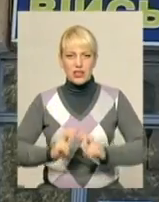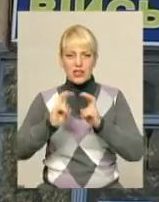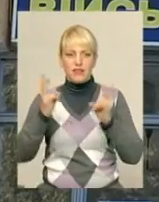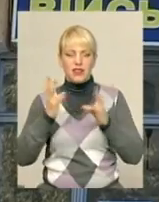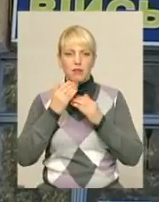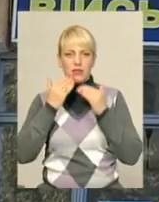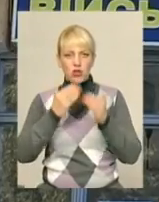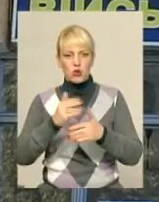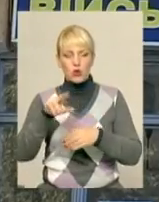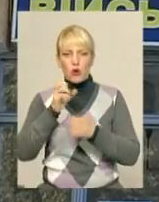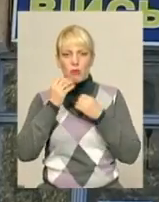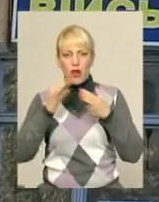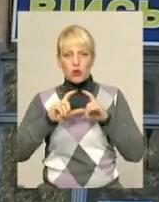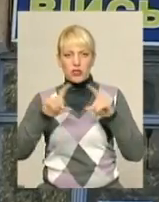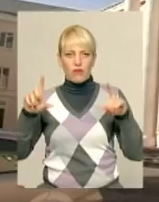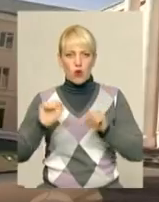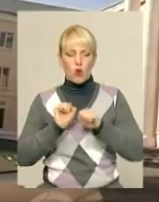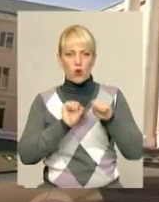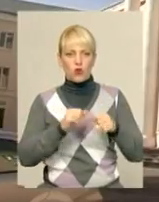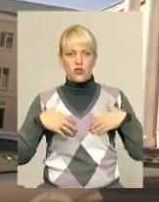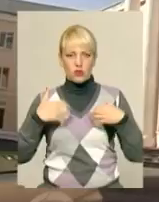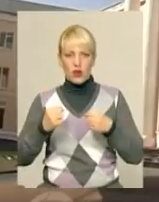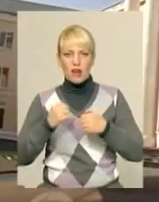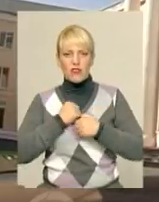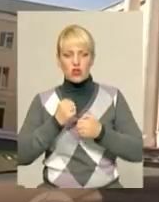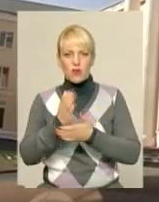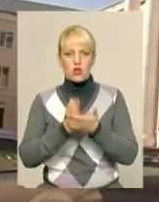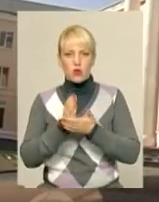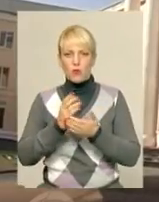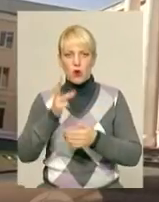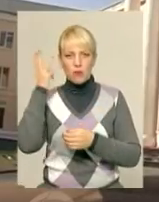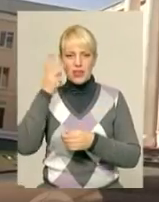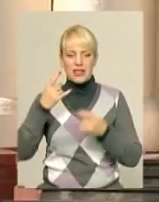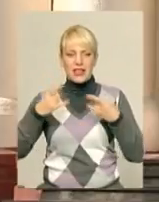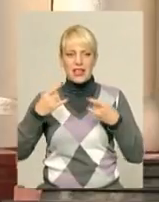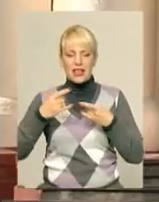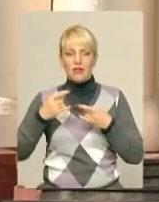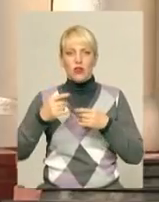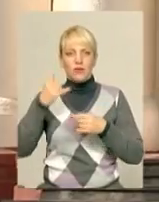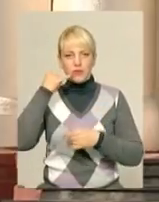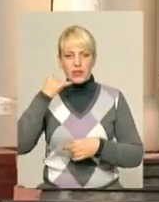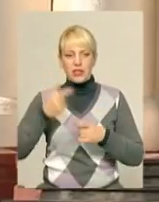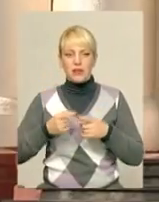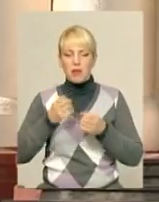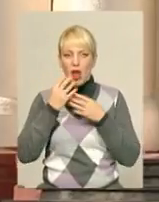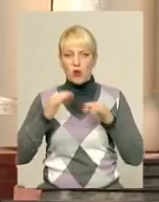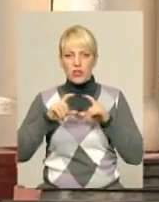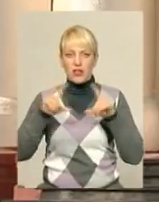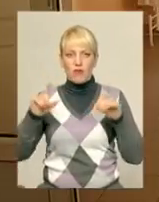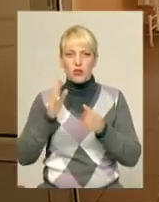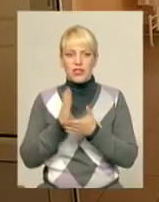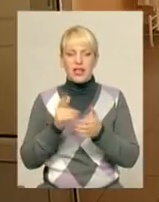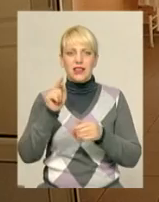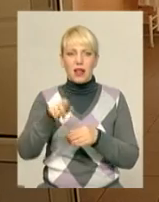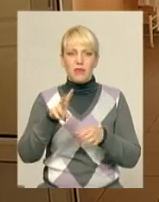звернутися до благодійного фонду охорони здоров'я військовослужбовців Хмельниччини. Телефони на екрані. Благодійний фонд знаходиться там, де й